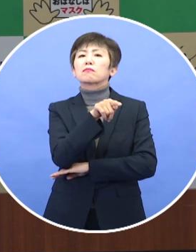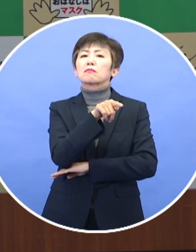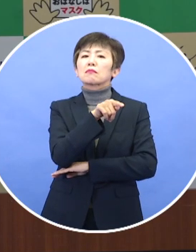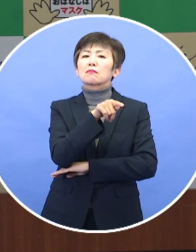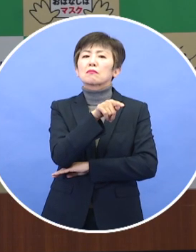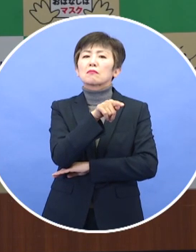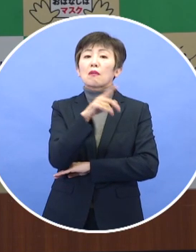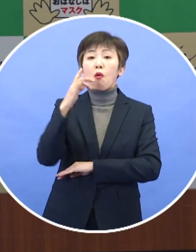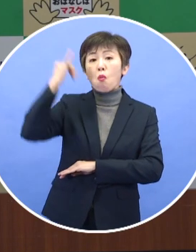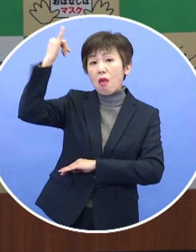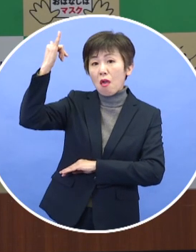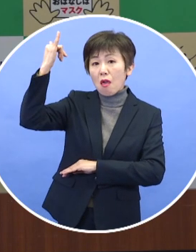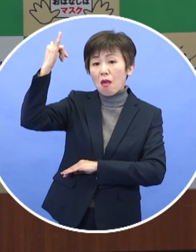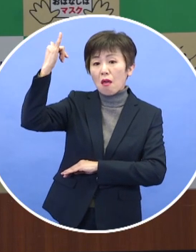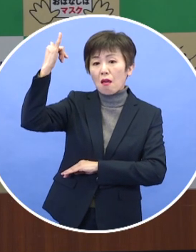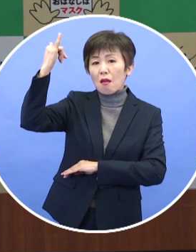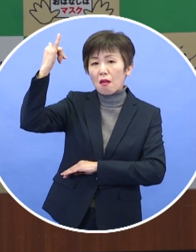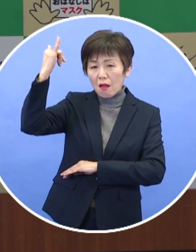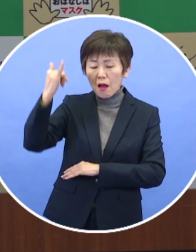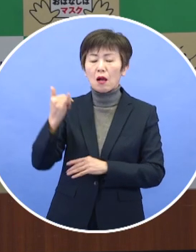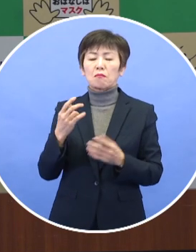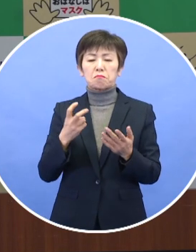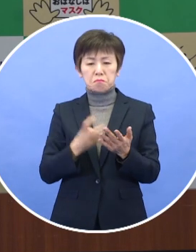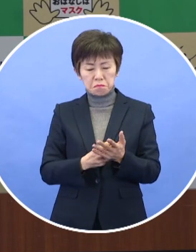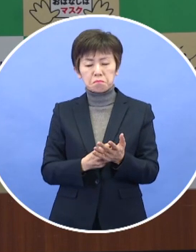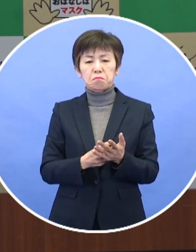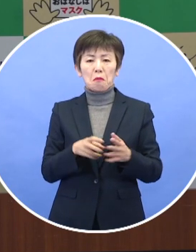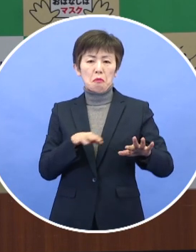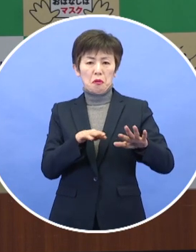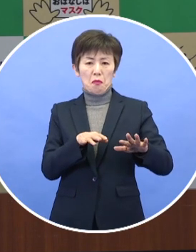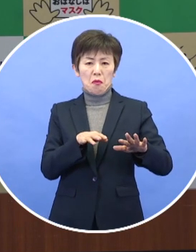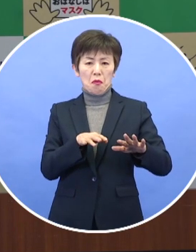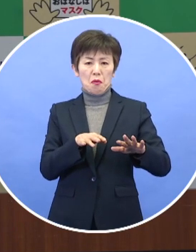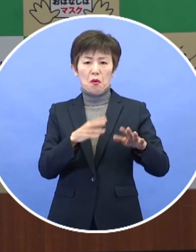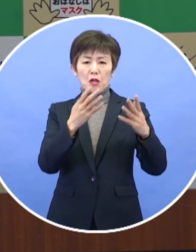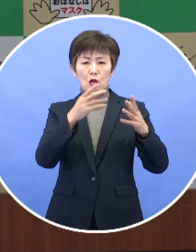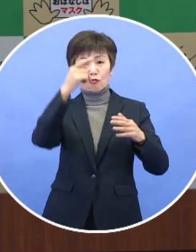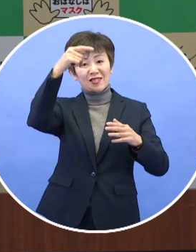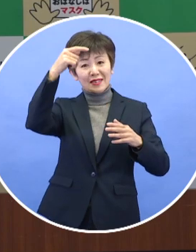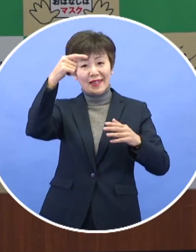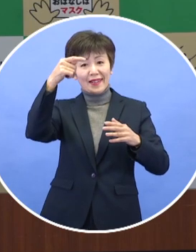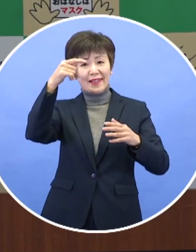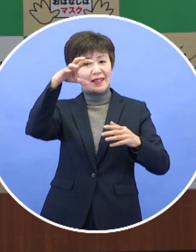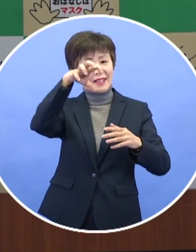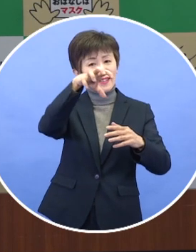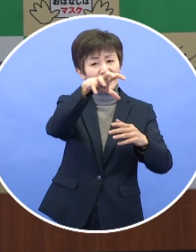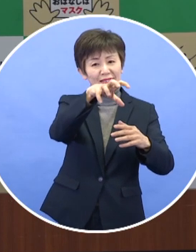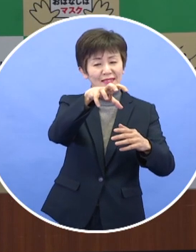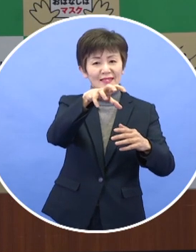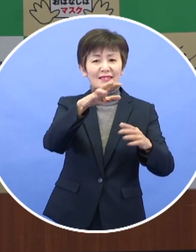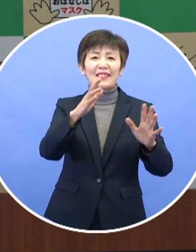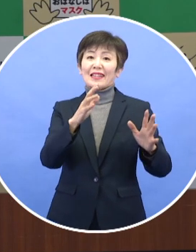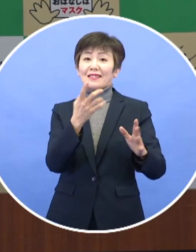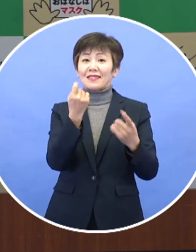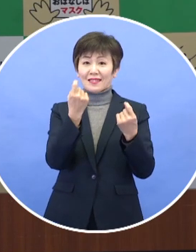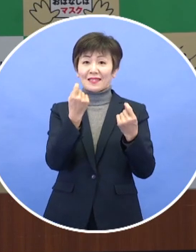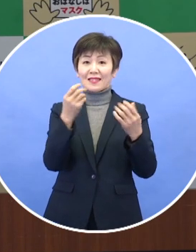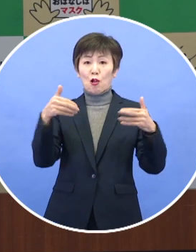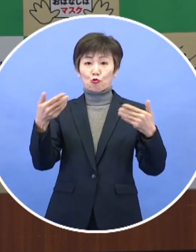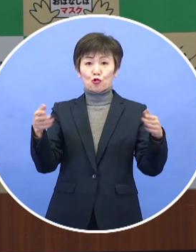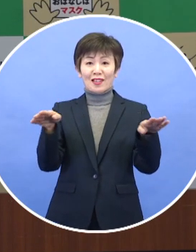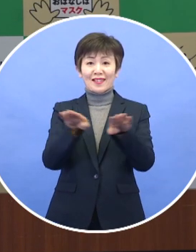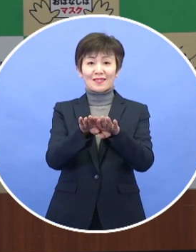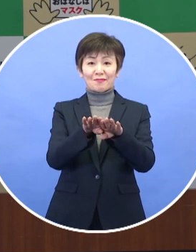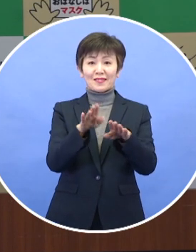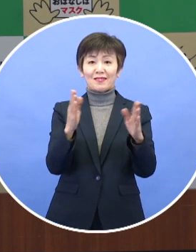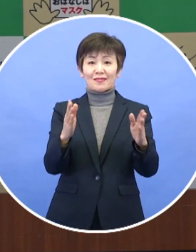ですね、保護者の方がぜひともお子さんに、まあ、学校の先生がちょっとガミガミ言わない時期になっていきますので、ちょっ